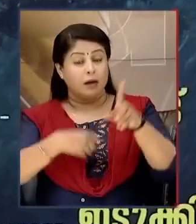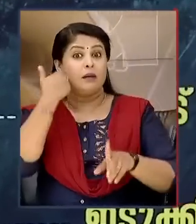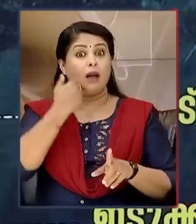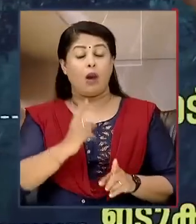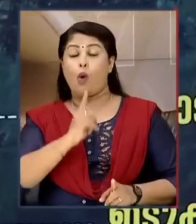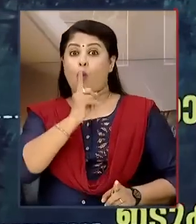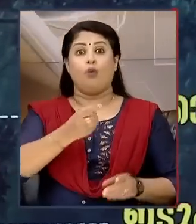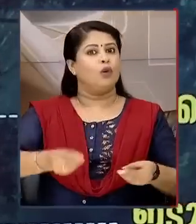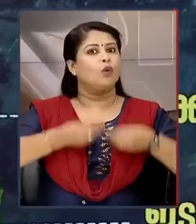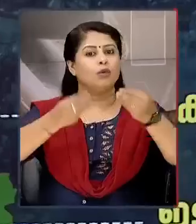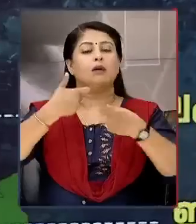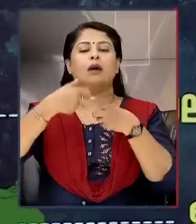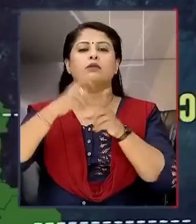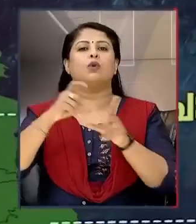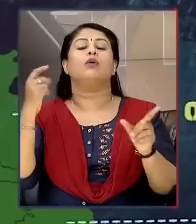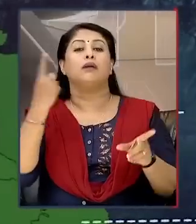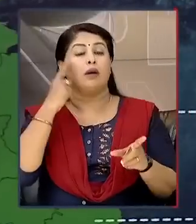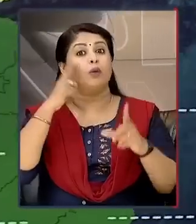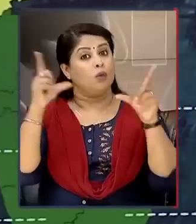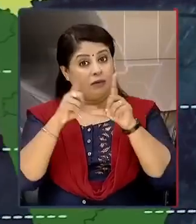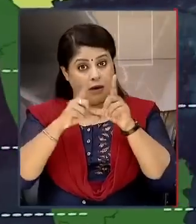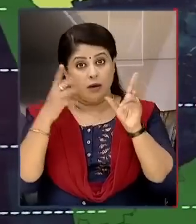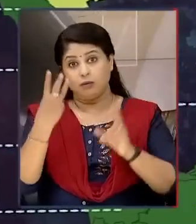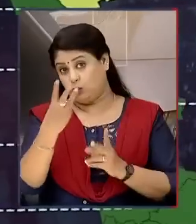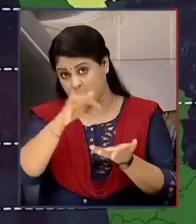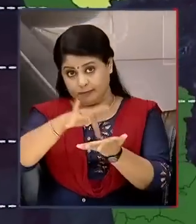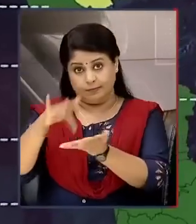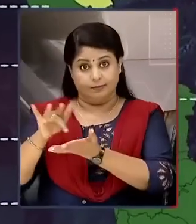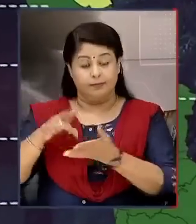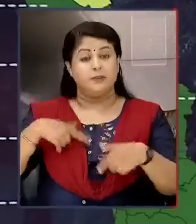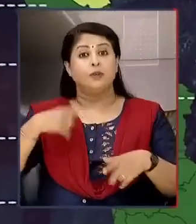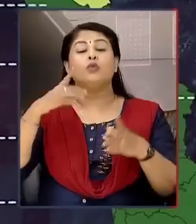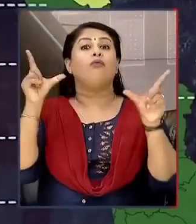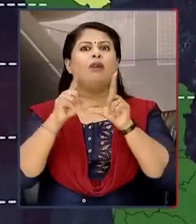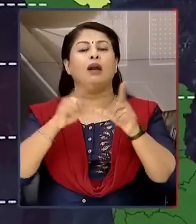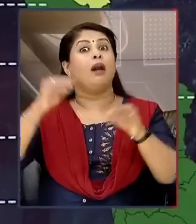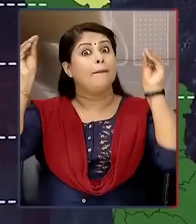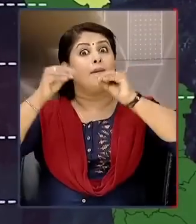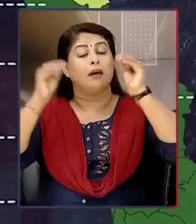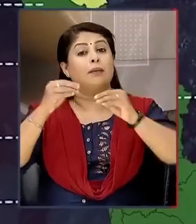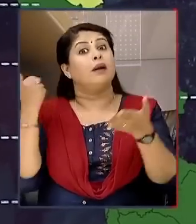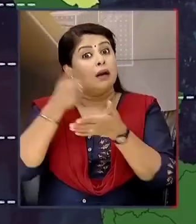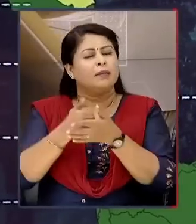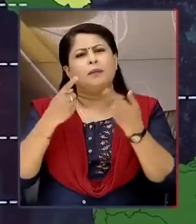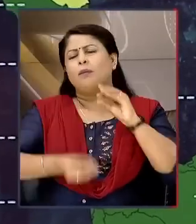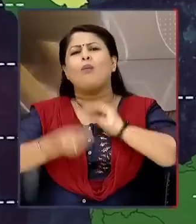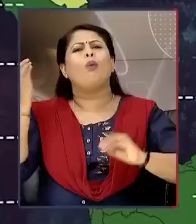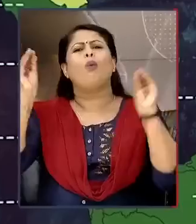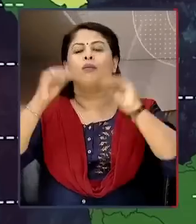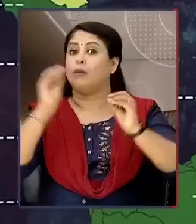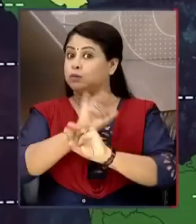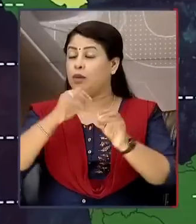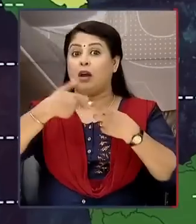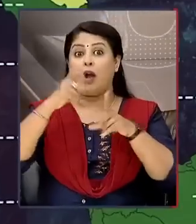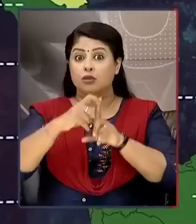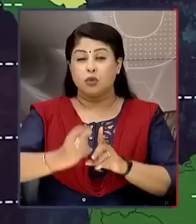പ്രഖ്യാപിച്ചിരിക്കുന്നത് കാസർഗോഡ്, കണ്ണൂർ, അതുപോലെ തന്നെ വയനാട് ജില്ലകളിലാണ്. വയനാട് ജില്ലകളിൽ ഇത്തവണ മഴ എത്തിയെങ്കിലും കാര്യമായി തന്നെ മഴ ലഭിച്ചിട്ടില്ല വയനാട് ജില്ലയിൽ. പക്ഷേ